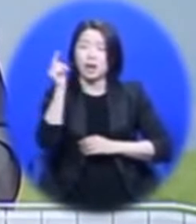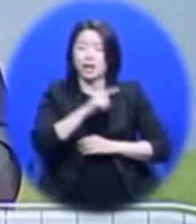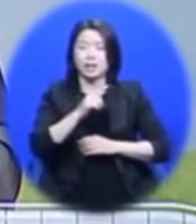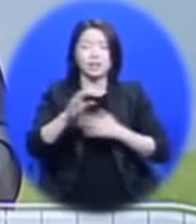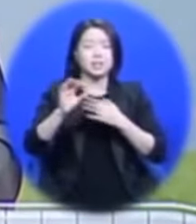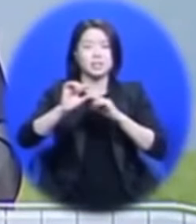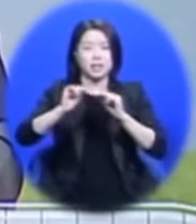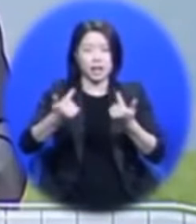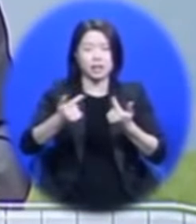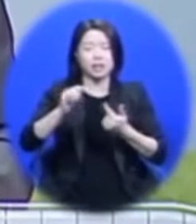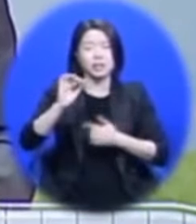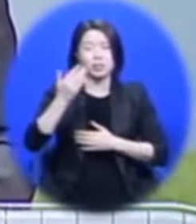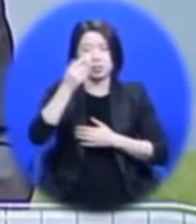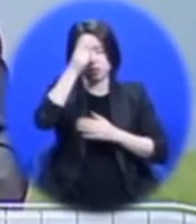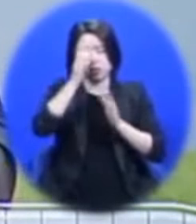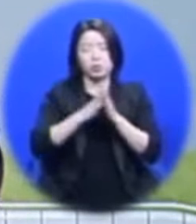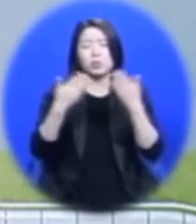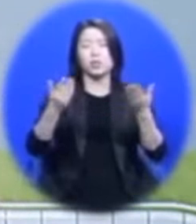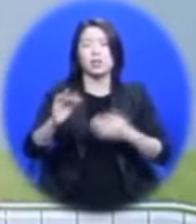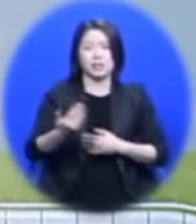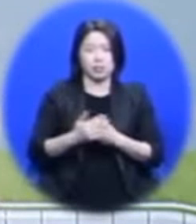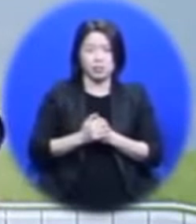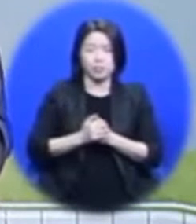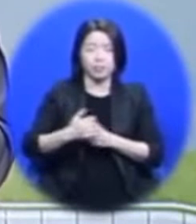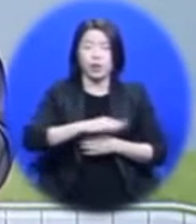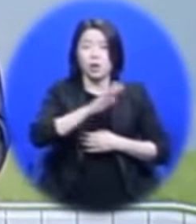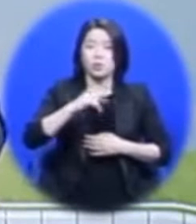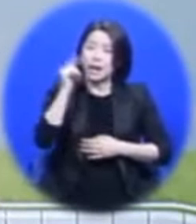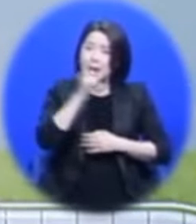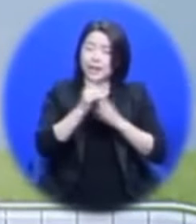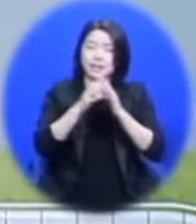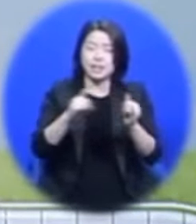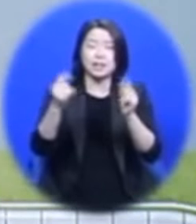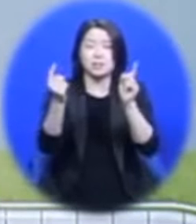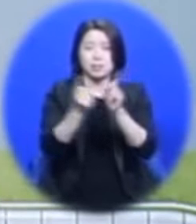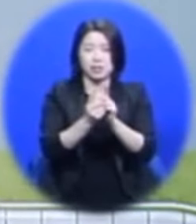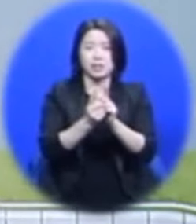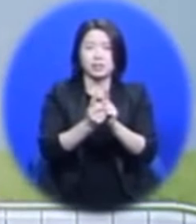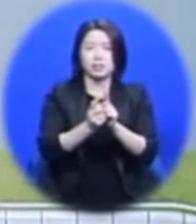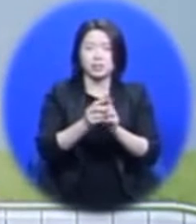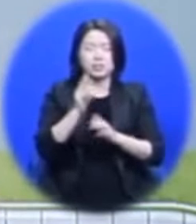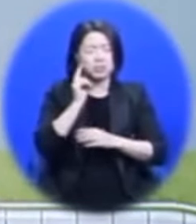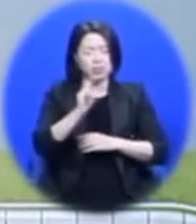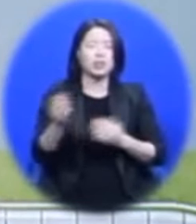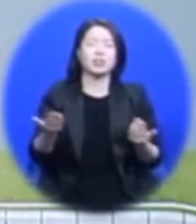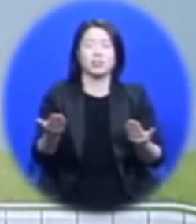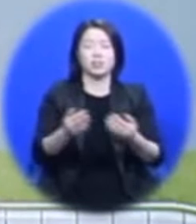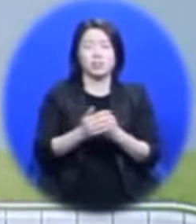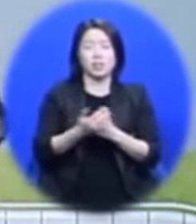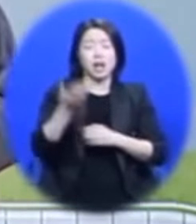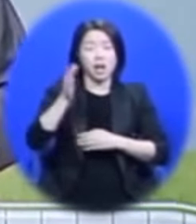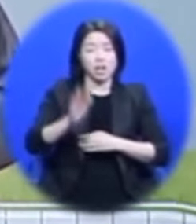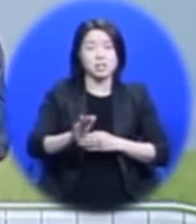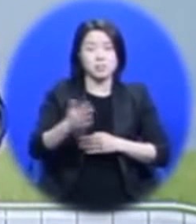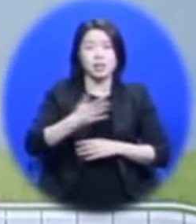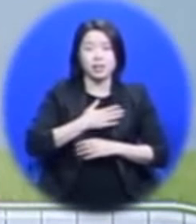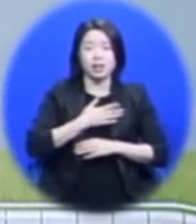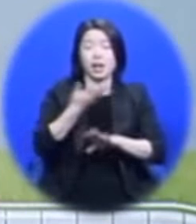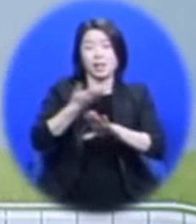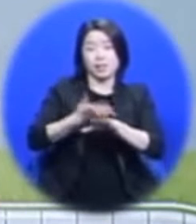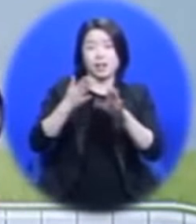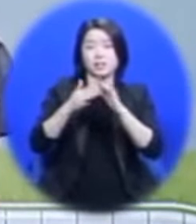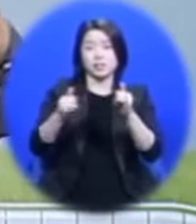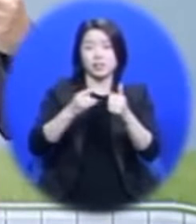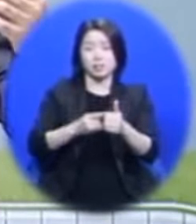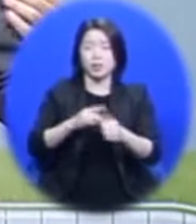됩니다. 우리가 악한 사람을 만나는 것은 끔찍한 일이죠. 그러나 내가 다른